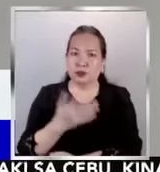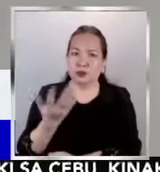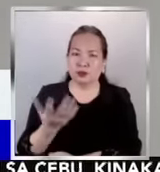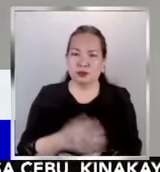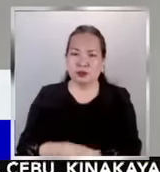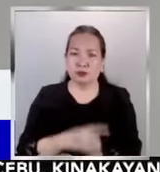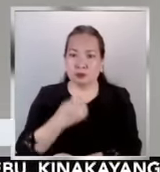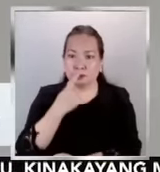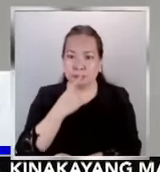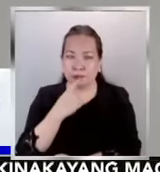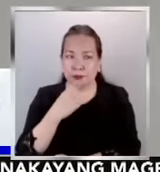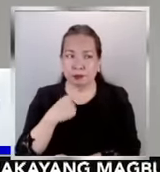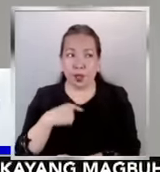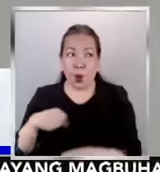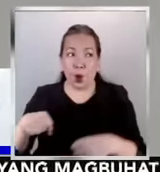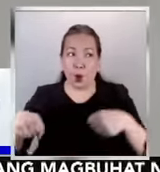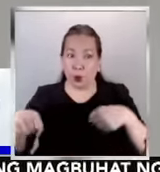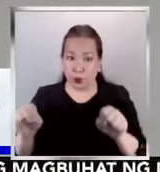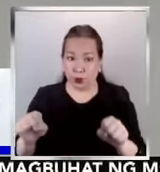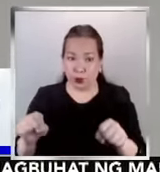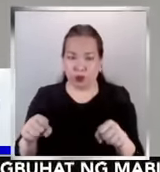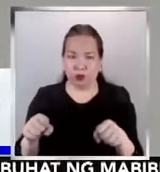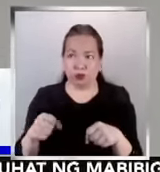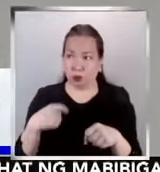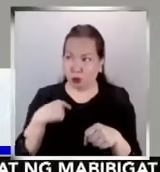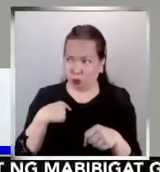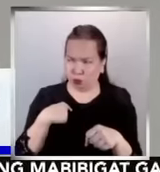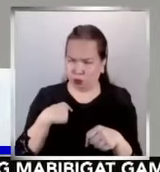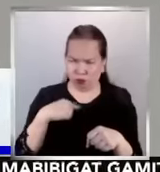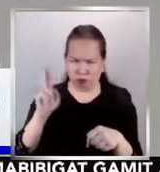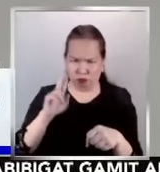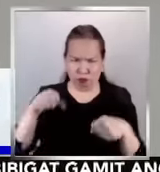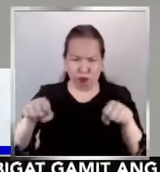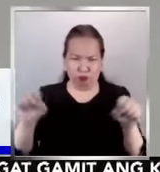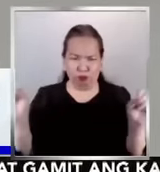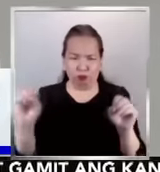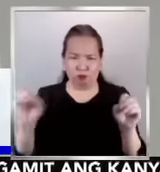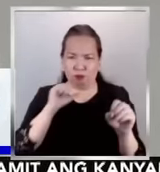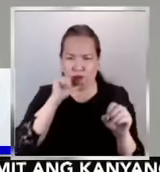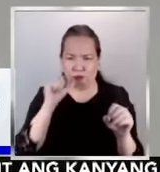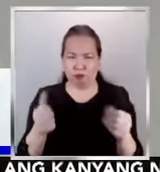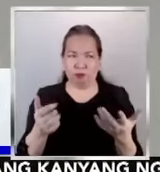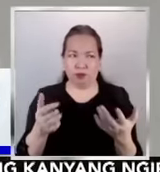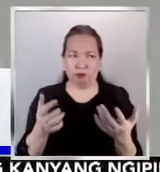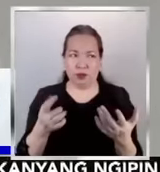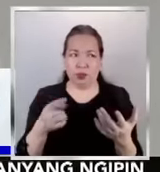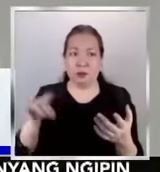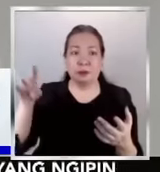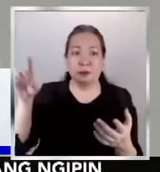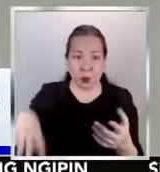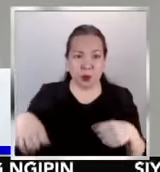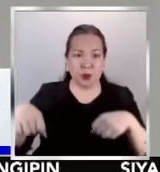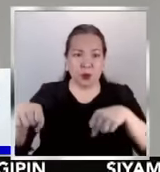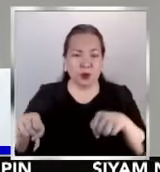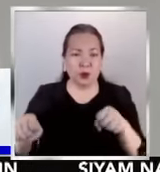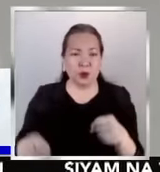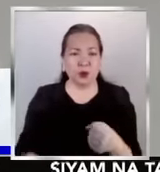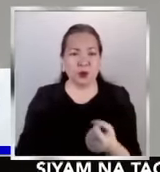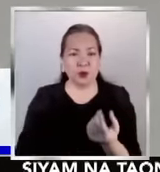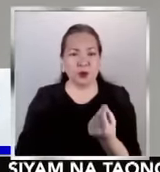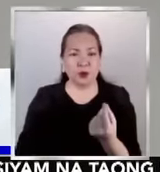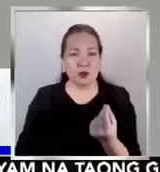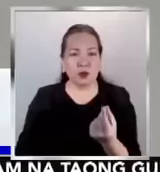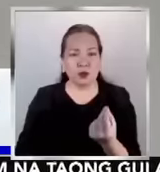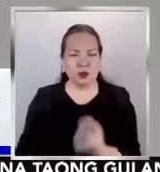is motor ang gamit ko eh never din po ako nagmotor at hindi rin po ako marunong mag-motor so questionable po